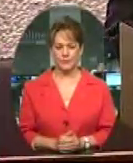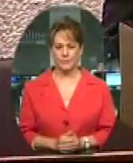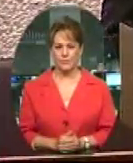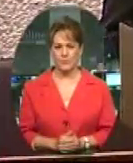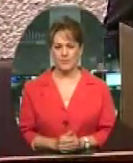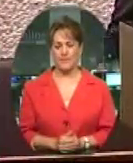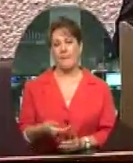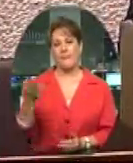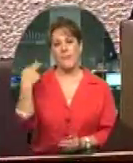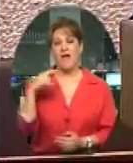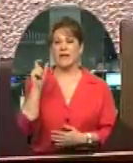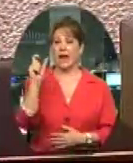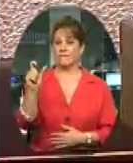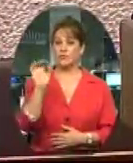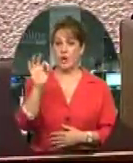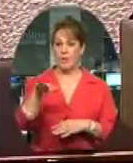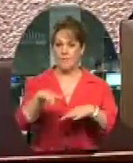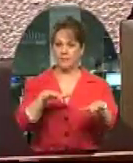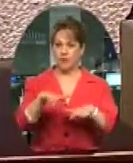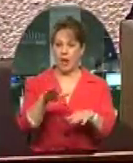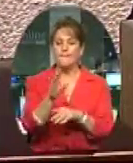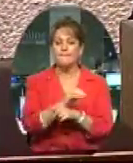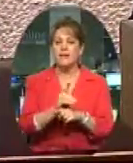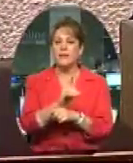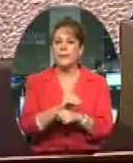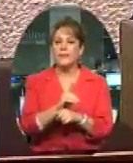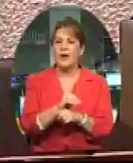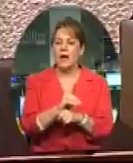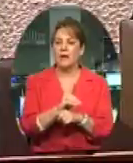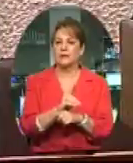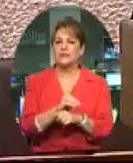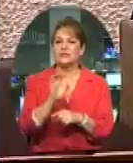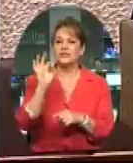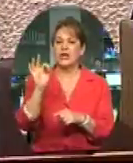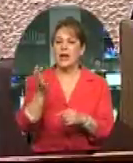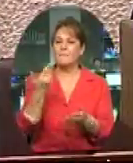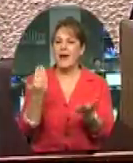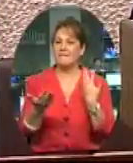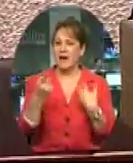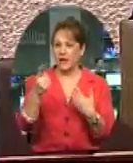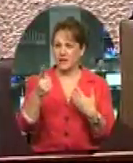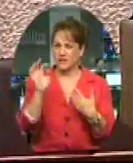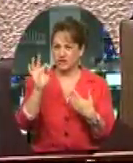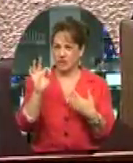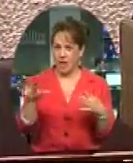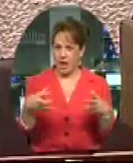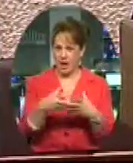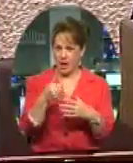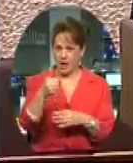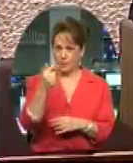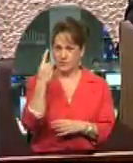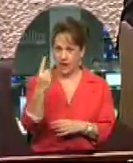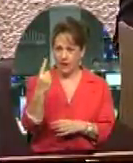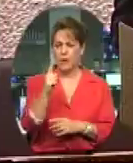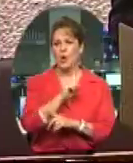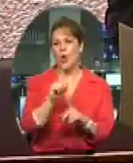התחייבות של הממשלה שבתקופת כהונתו של המפרק עד ליום התחילה של החוק לא יפוטרו